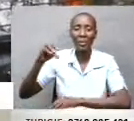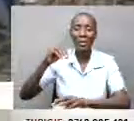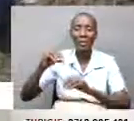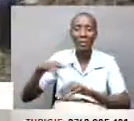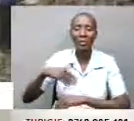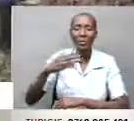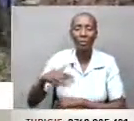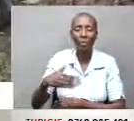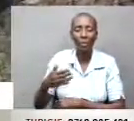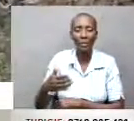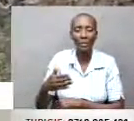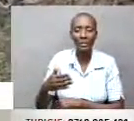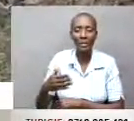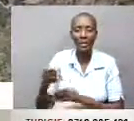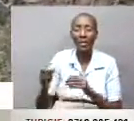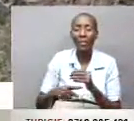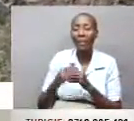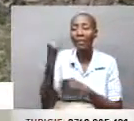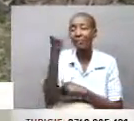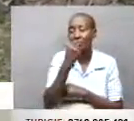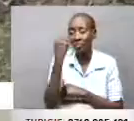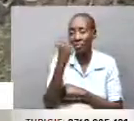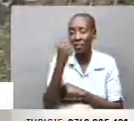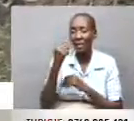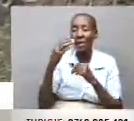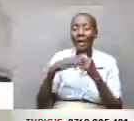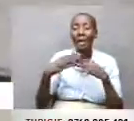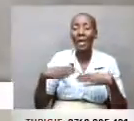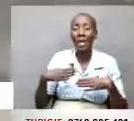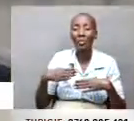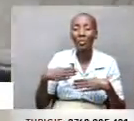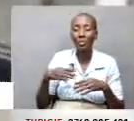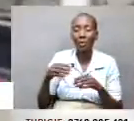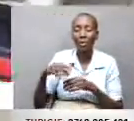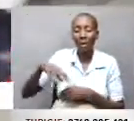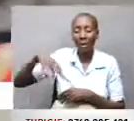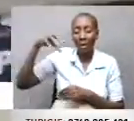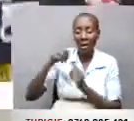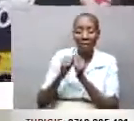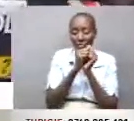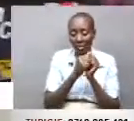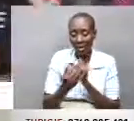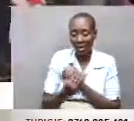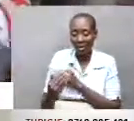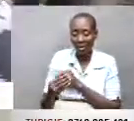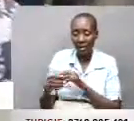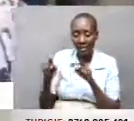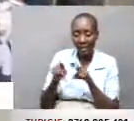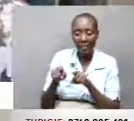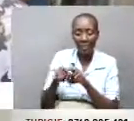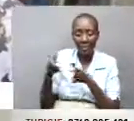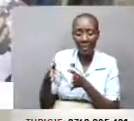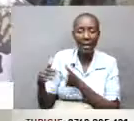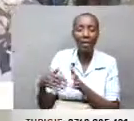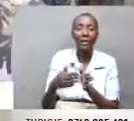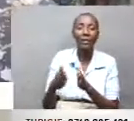kusafisha mito. Katika mwezi wa Mei, mili ya watu 9 ikiwemo watu wazima na watoto ilipatikana kwa mito.